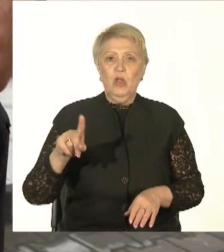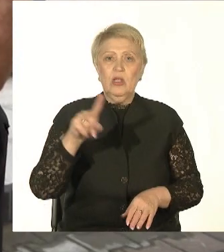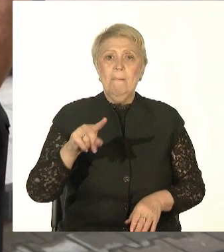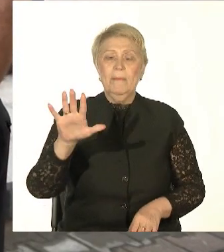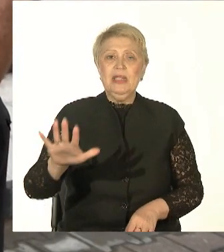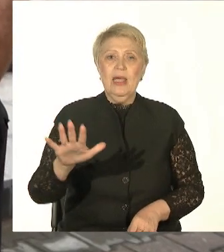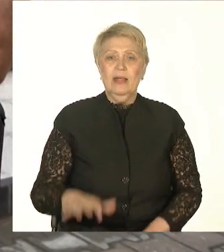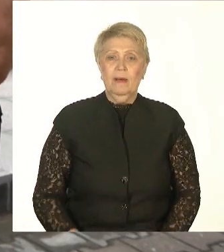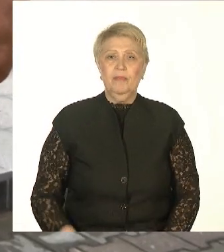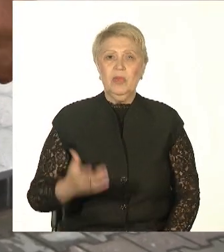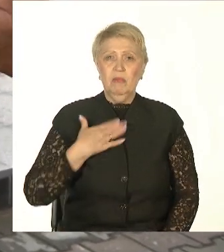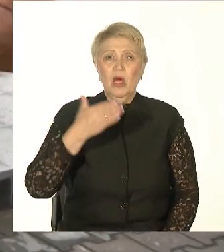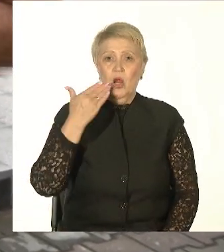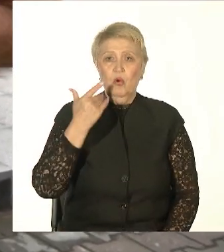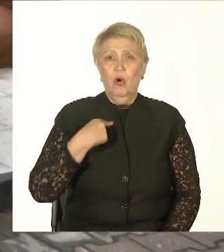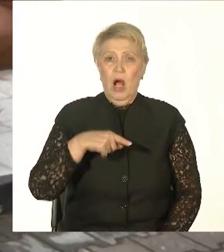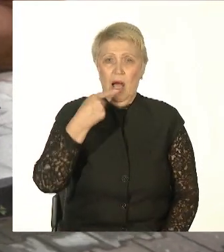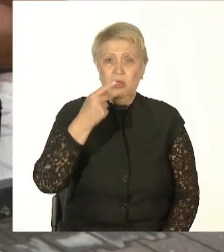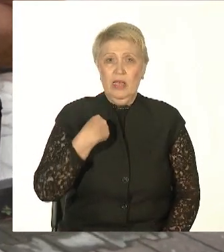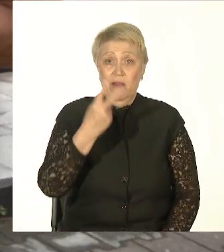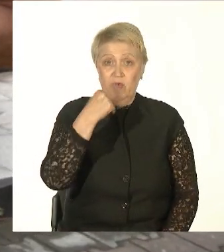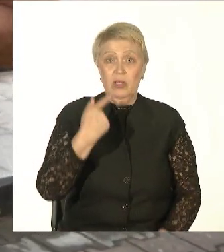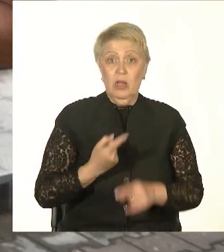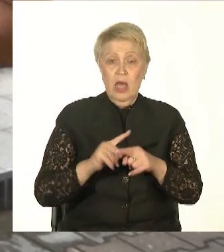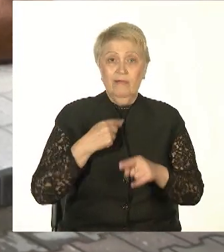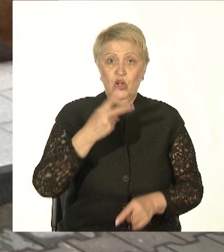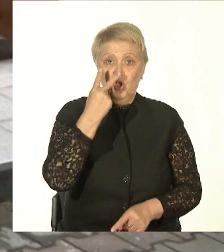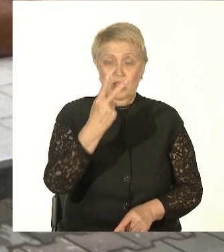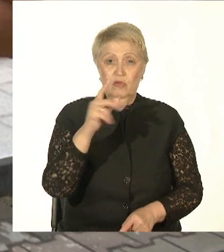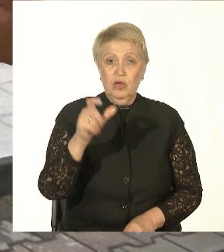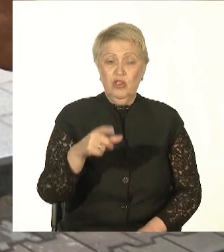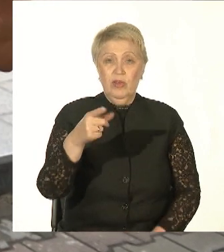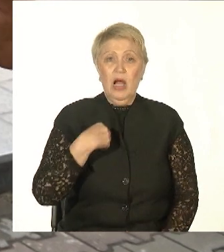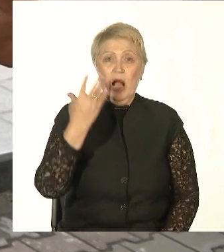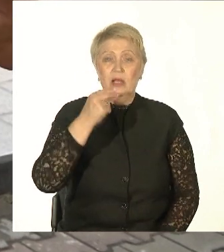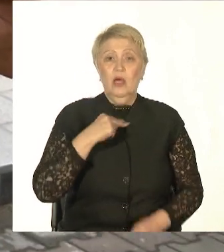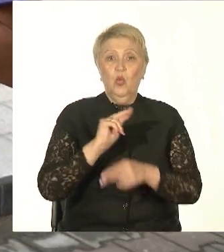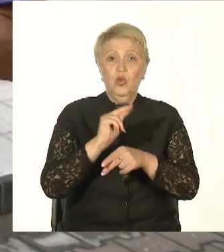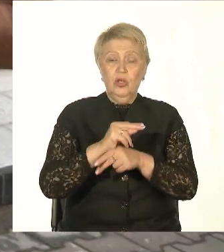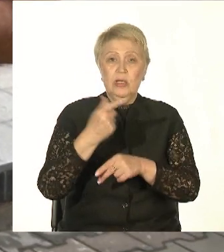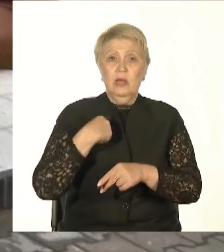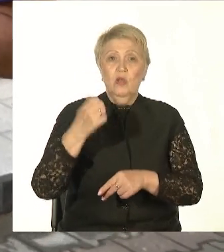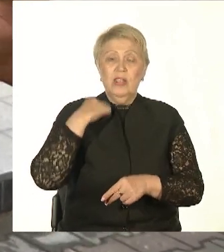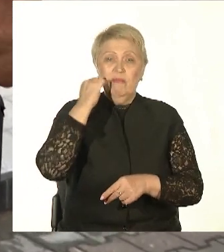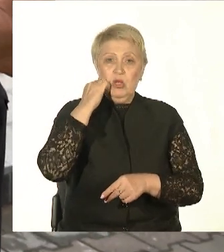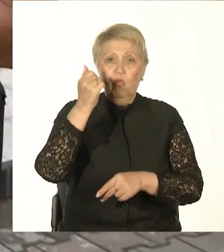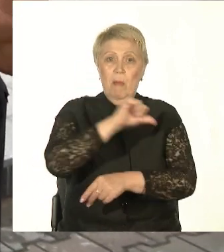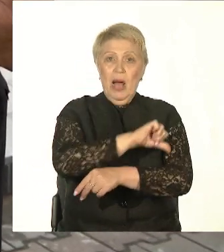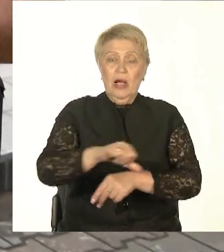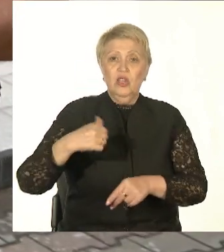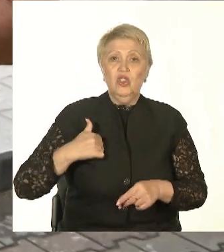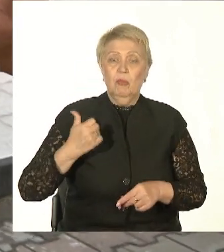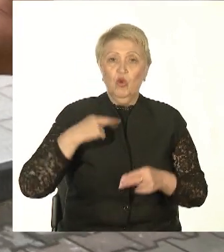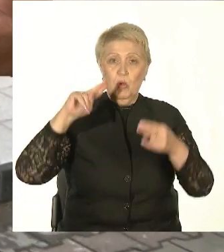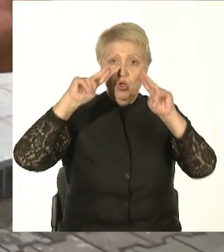Мне легко говорить, потому что я видел его. Дело в том, что я, когда учился в Московском пограничном училище, я учился на одном курсе,